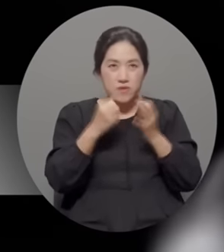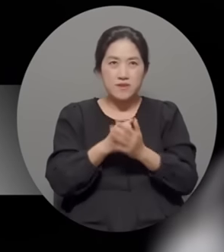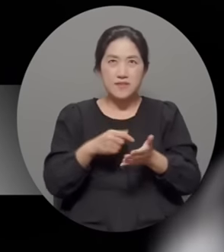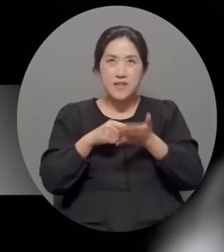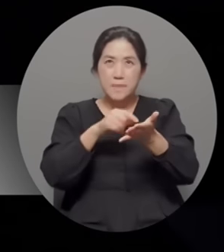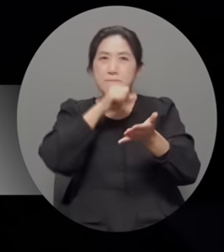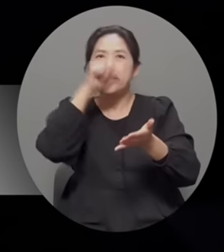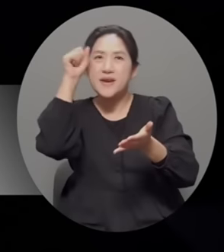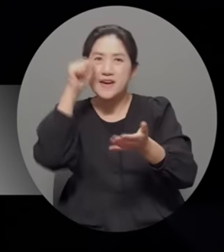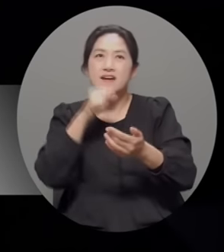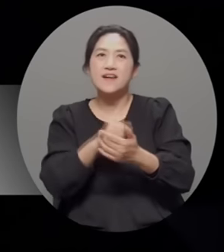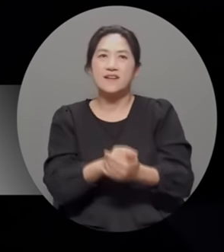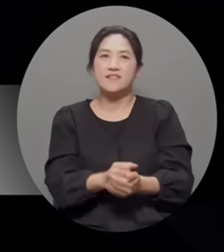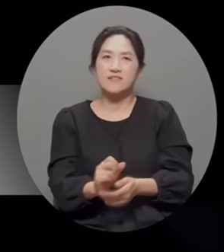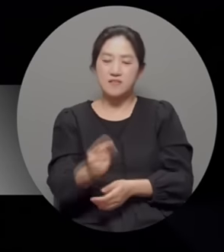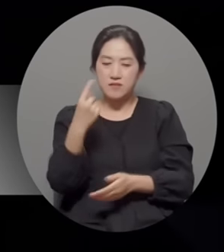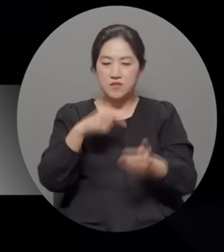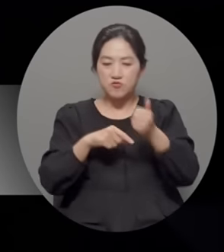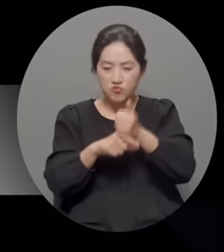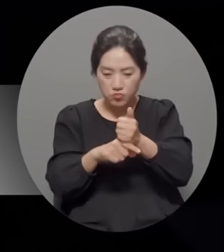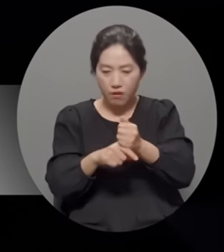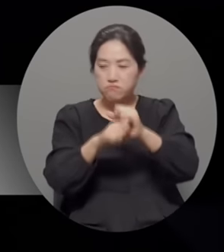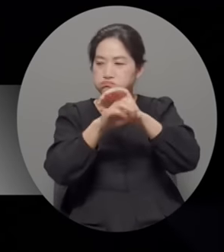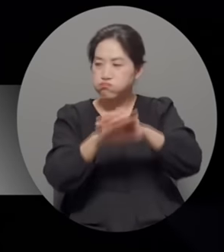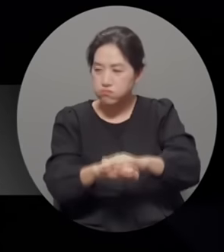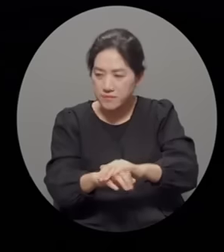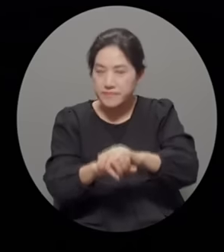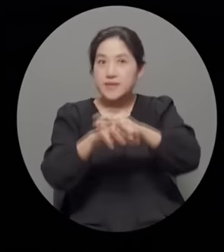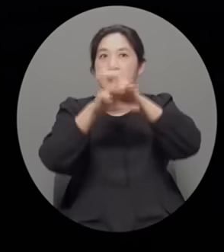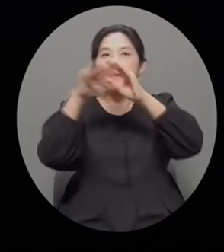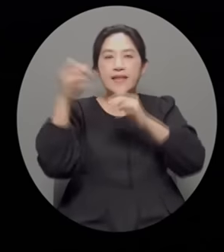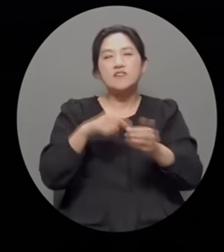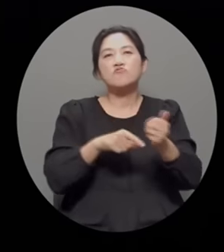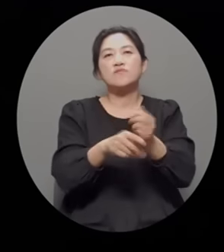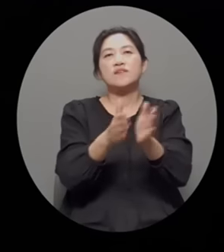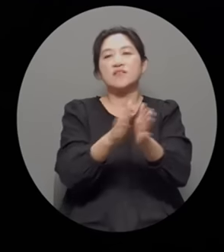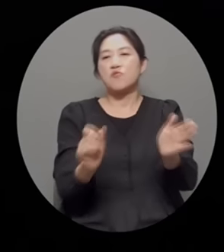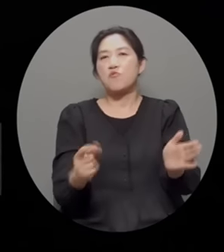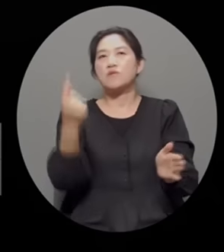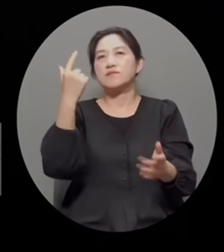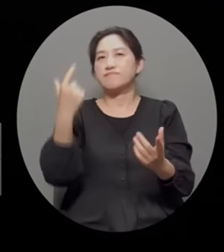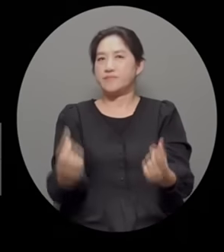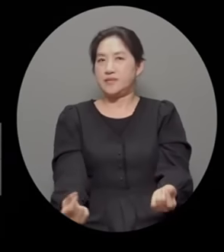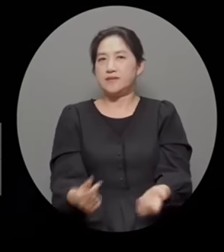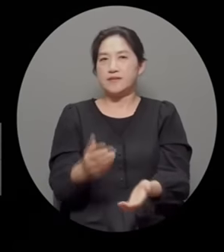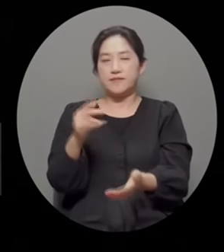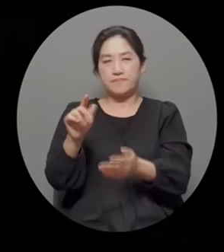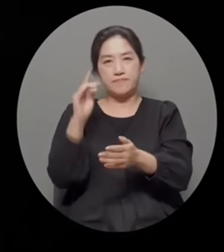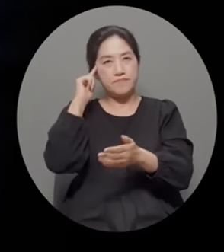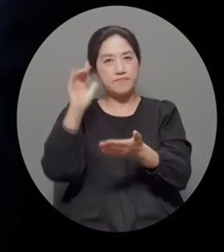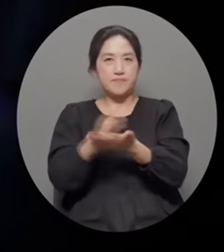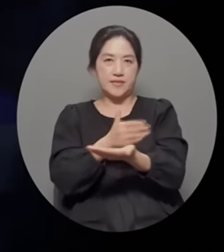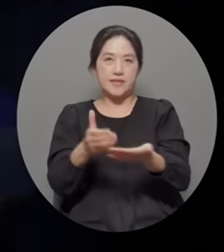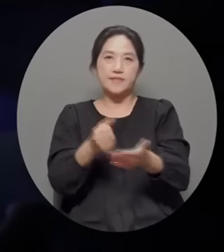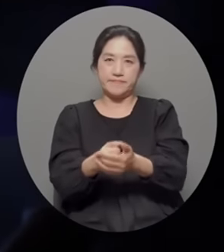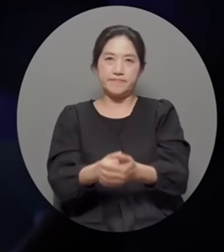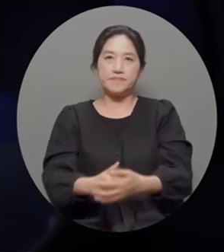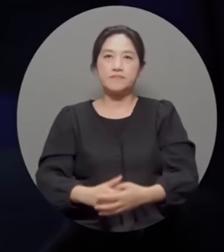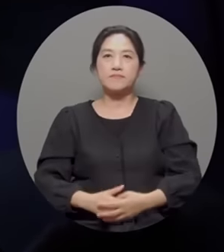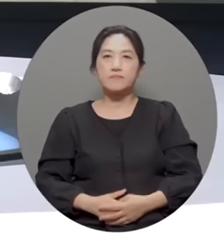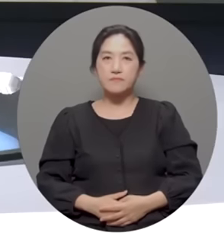인용이 이번 사건을 수면 위로 끌어올린 결정적 분기점이 됐다고 보고 있습니다. MBC 뉴스 조국현입니다.